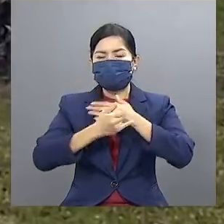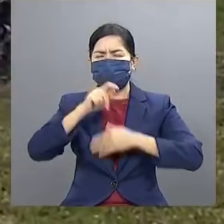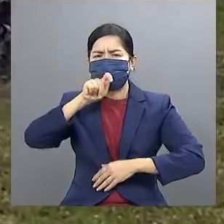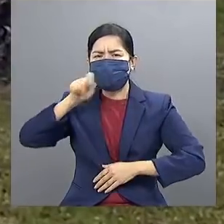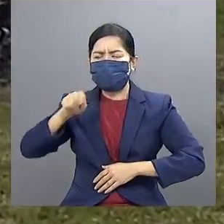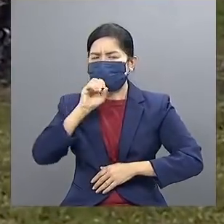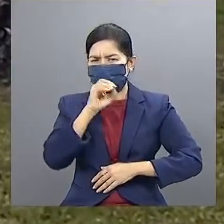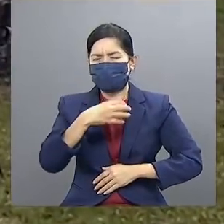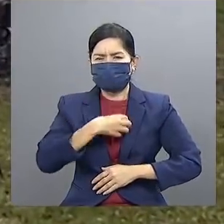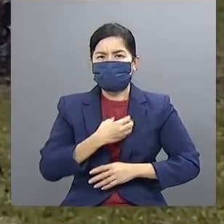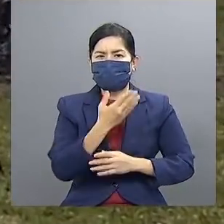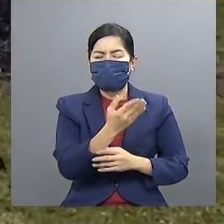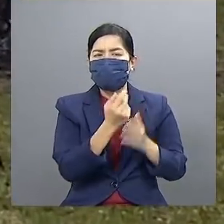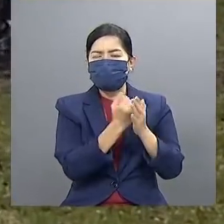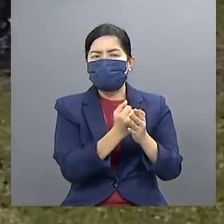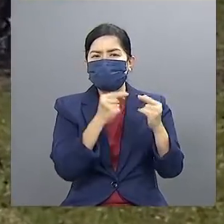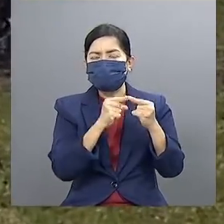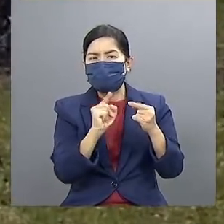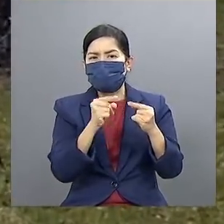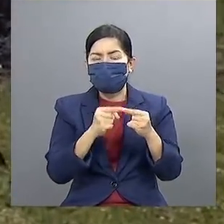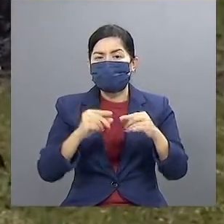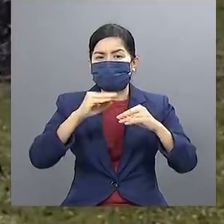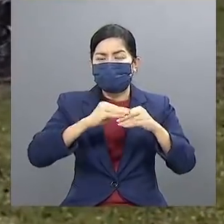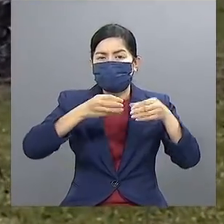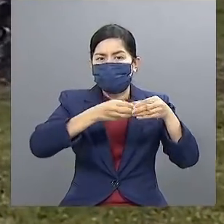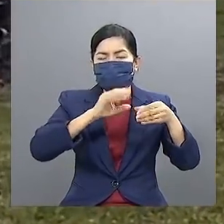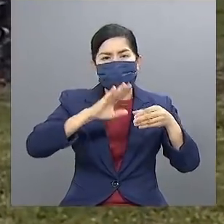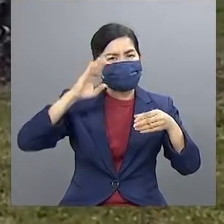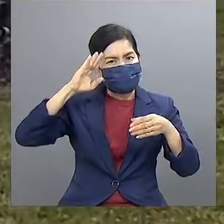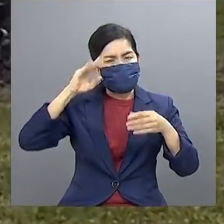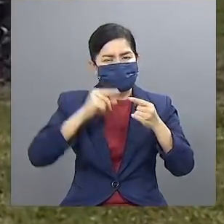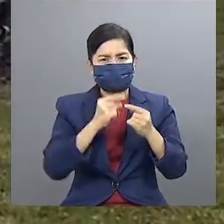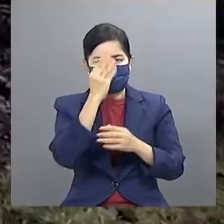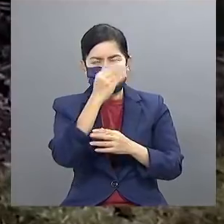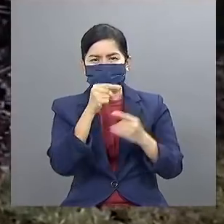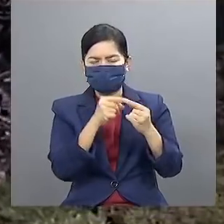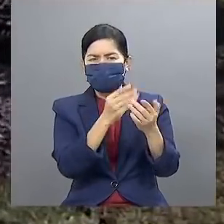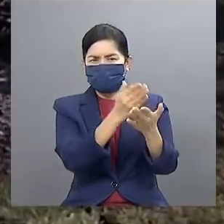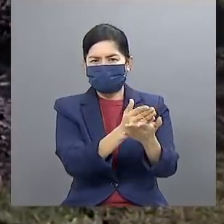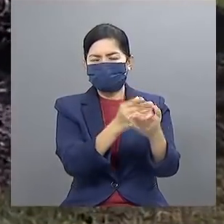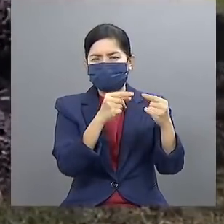ำบาตรรัสเซียจากเหตุการณ์โจมตีสถานีรถไฟในเมืองคัสมาตอสจนมีผู้เสีย